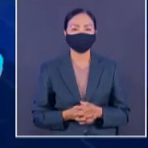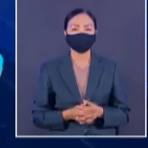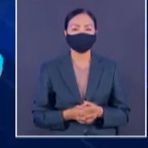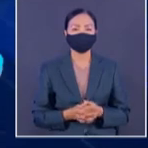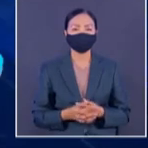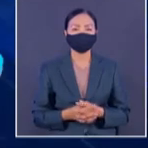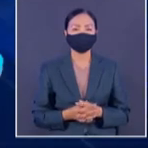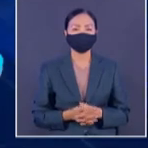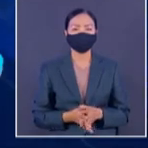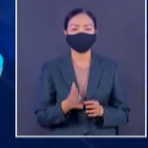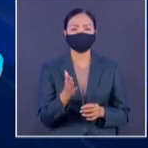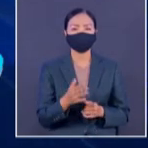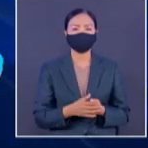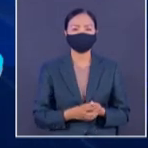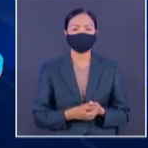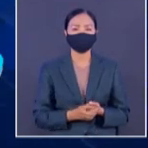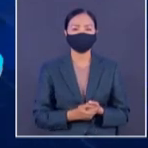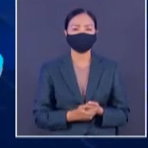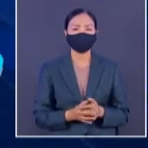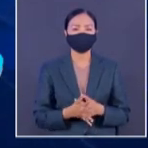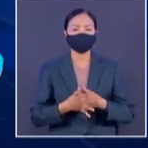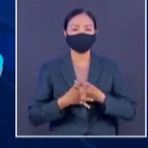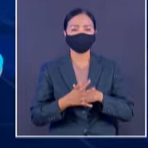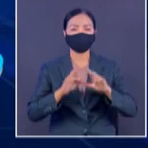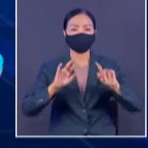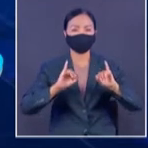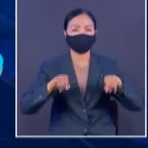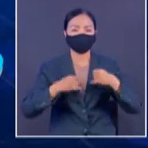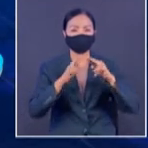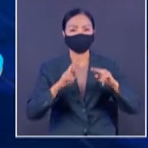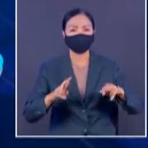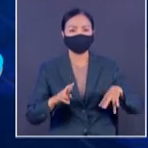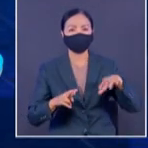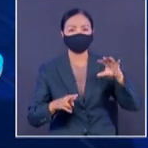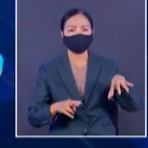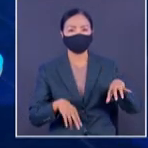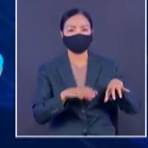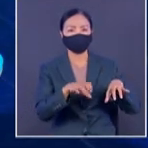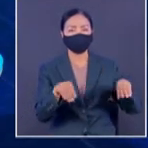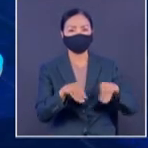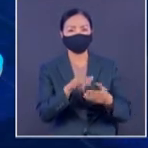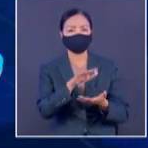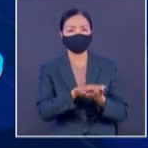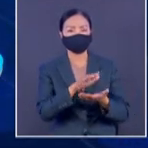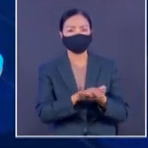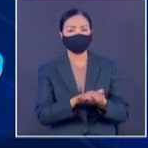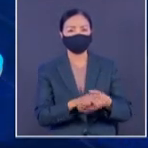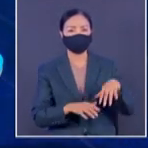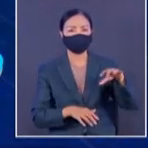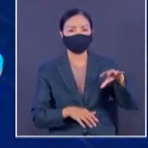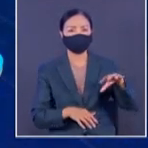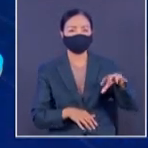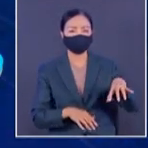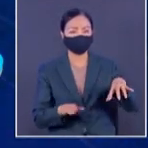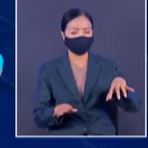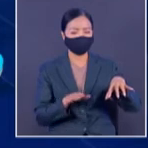นี่ครับภาพความเสียหายที่เจ้าของร้านค้าที่ตั้งอยู่ริมถนนข้างกำแพงโรงเรียนในพื้นที่ตำบลปากน้ำปราณอ